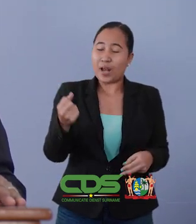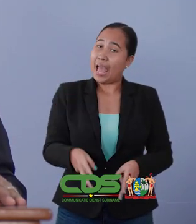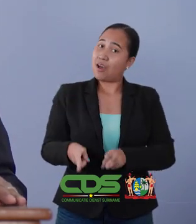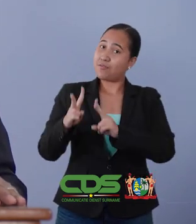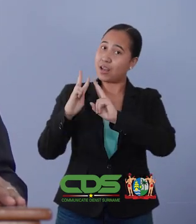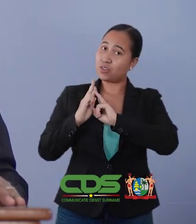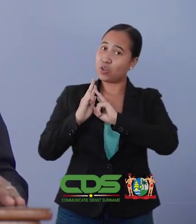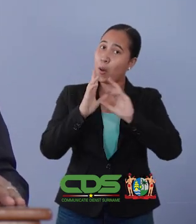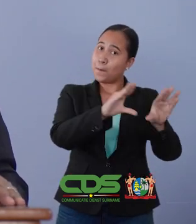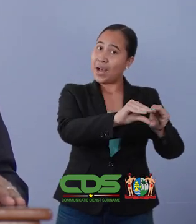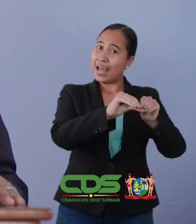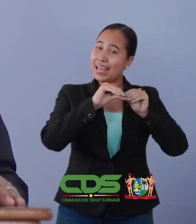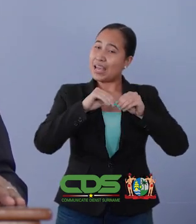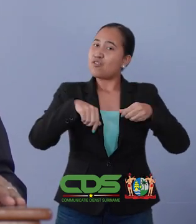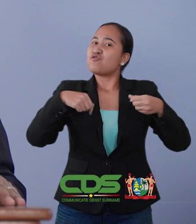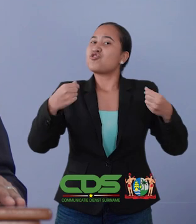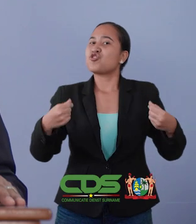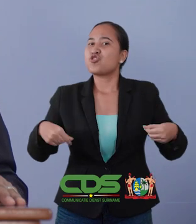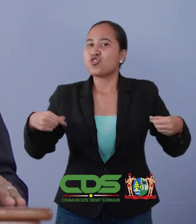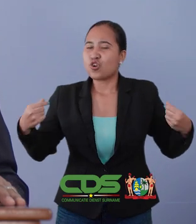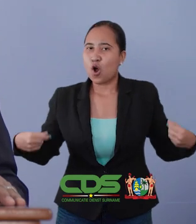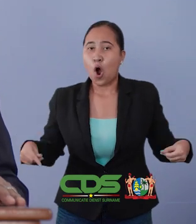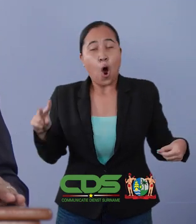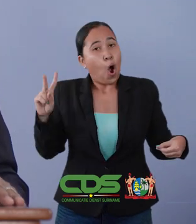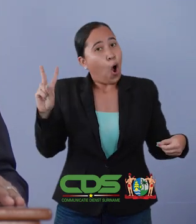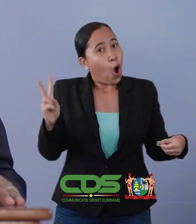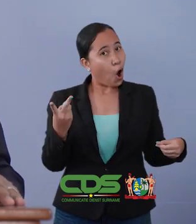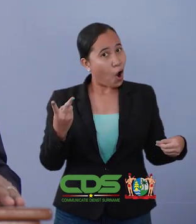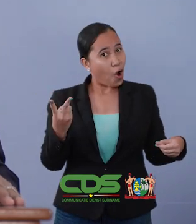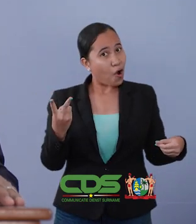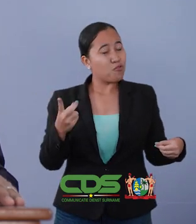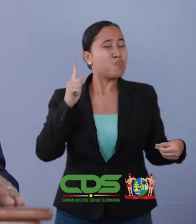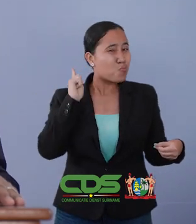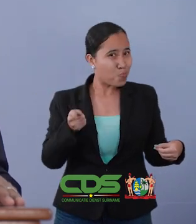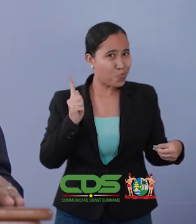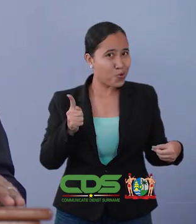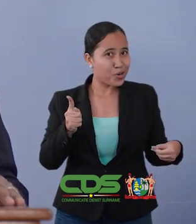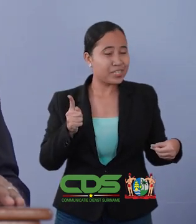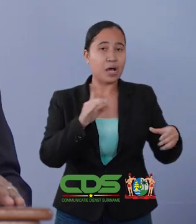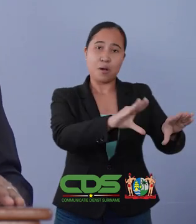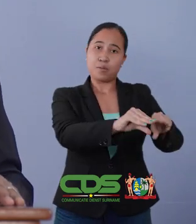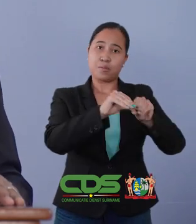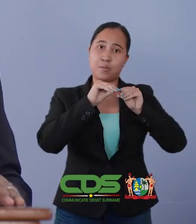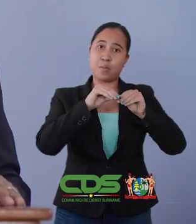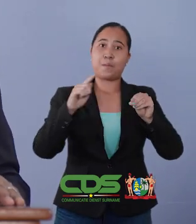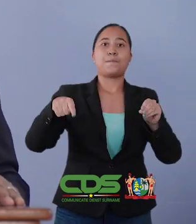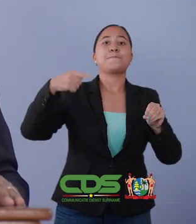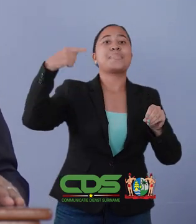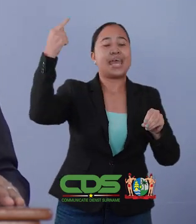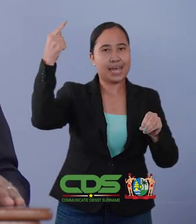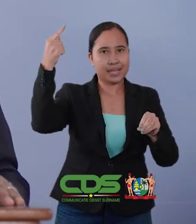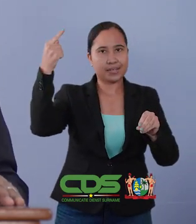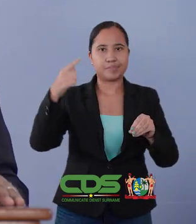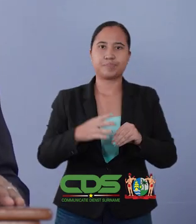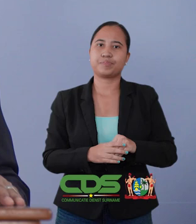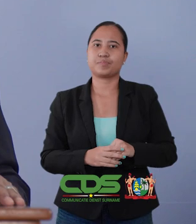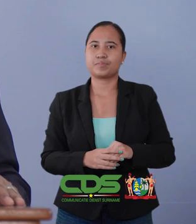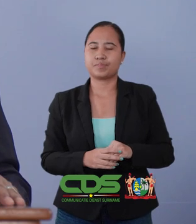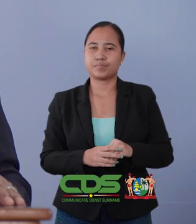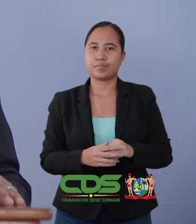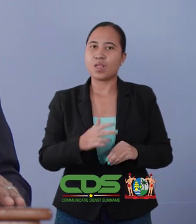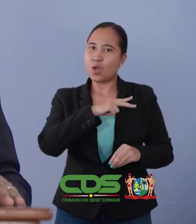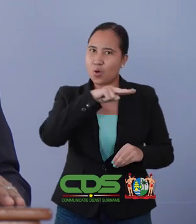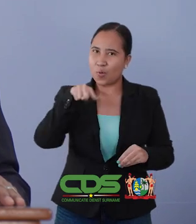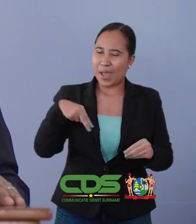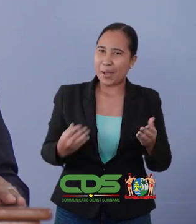om de maatregelen te verlichten of dat het juist noodzakelijk is om de maatregelen te verscherpen. Hierbij zoeken